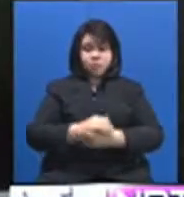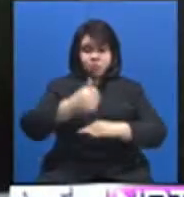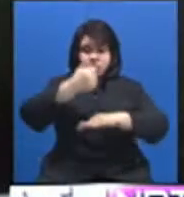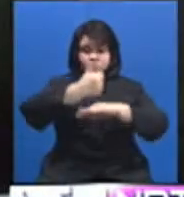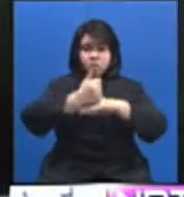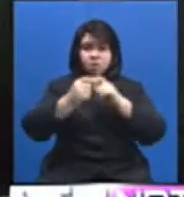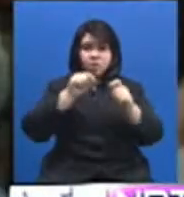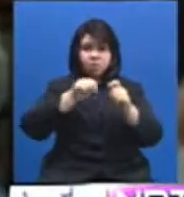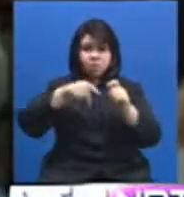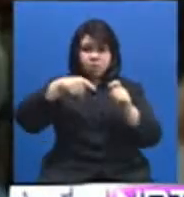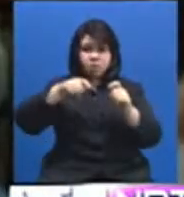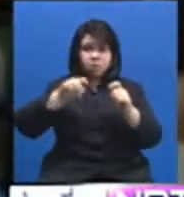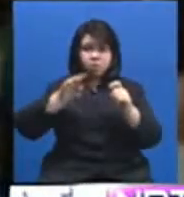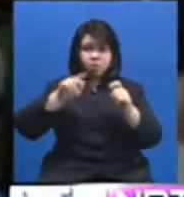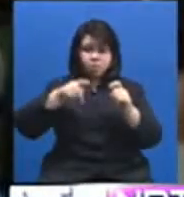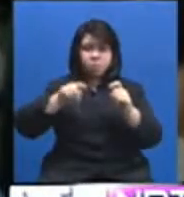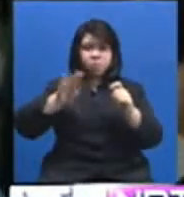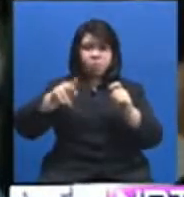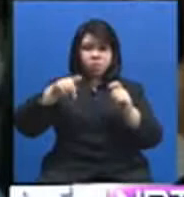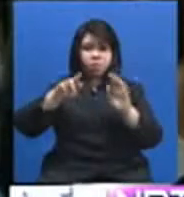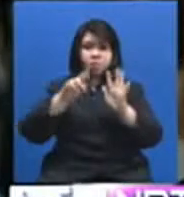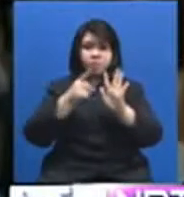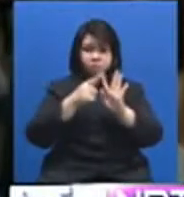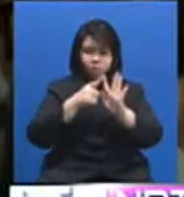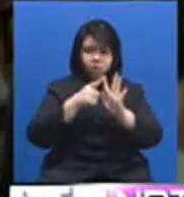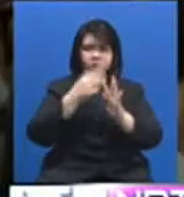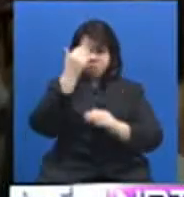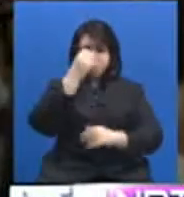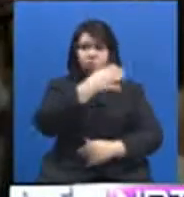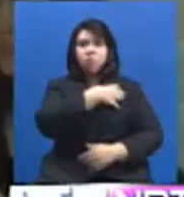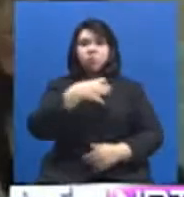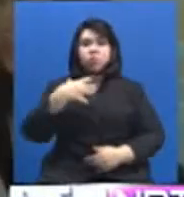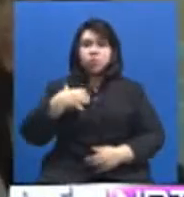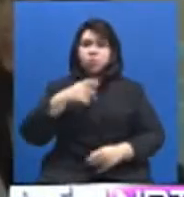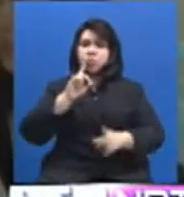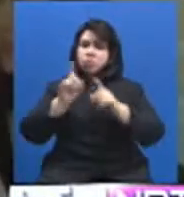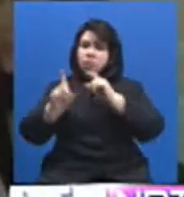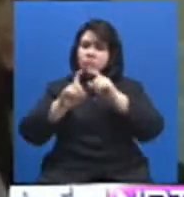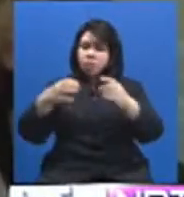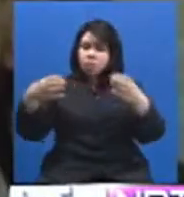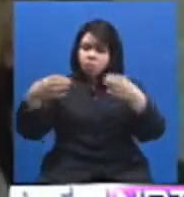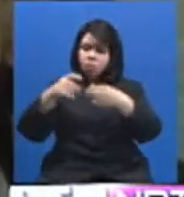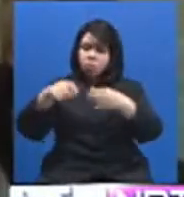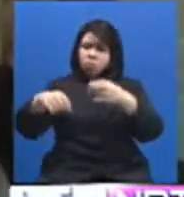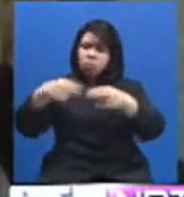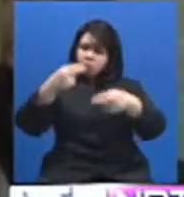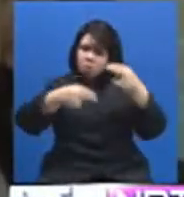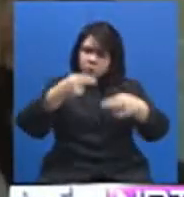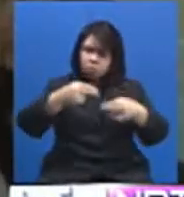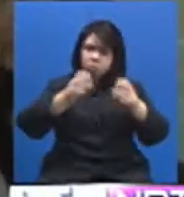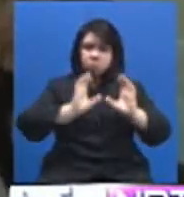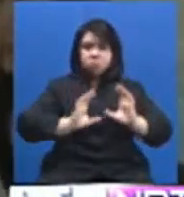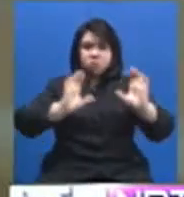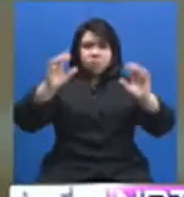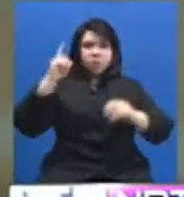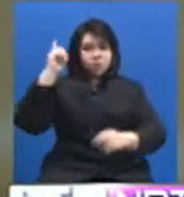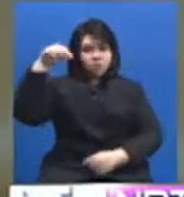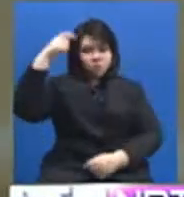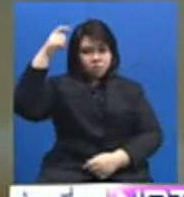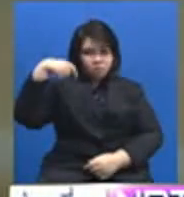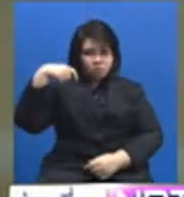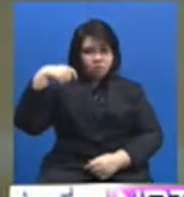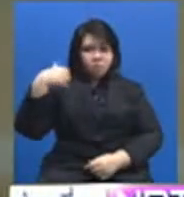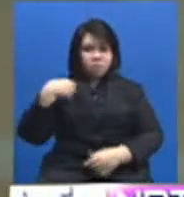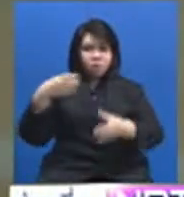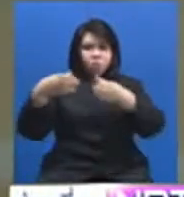พบพระให้การต้อนรับซึ่งคณะทูตได้สอบถามสถานการณ์การสู้รบระหว่างทหารรัฐบาลเมีมากับชนกลุ่มน้อย